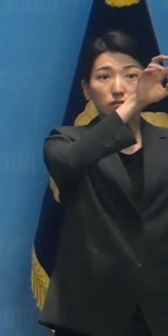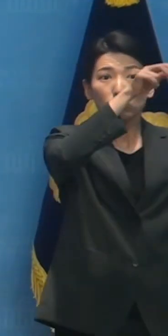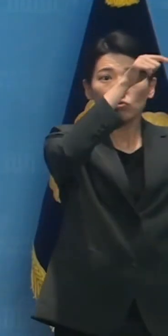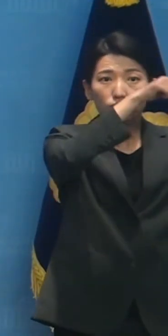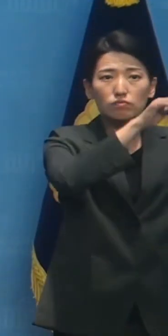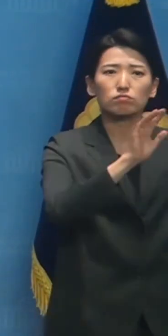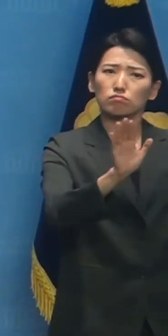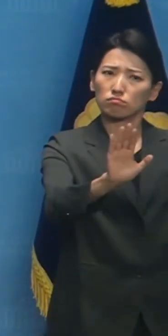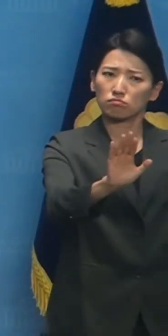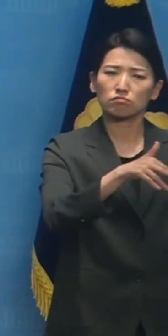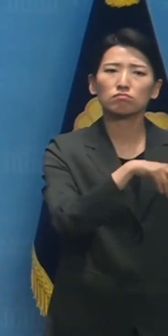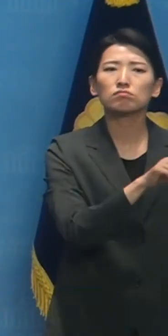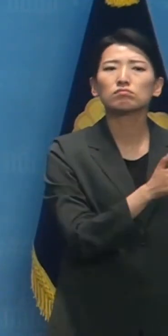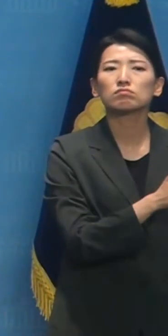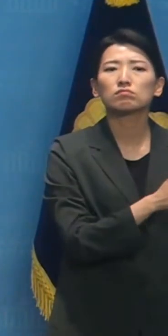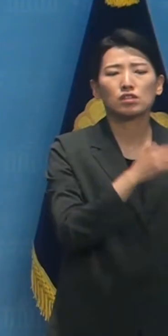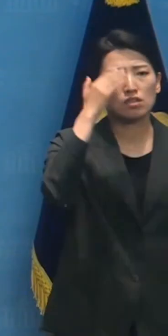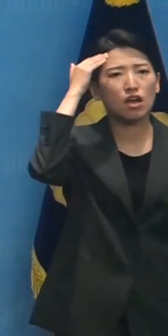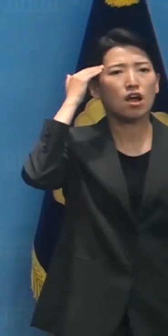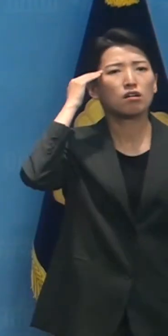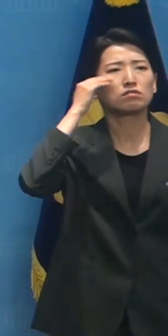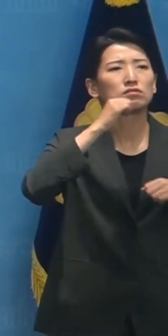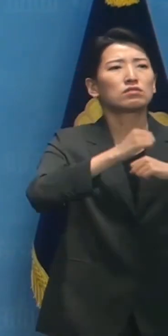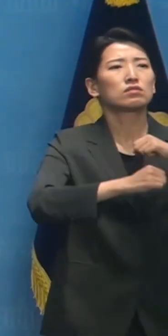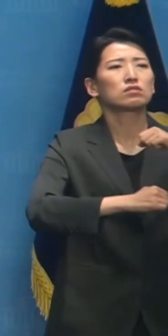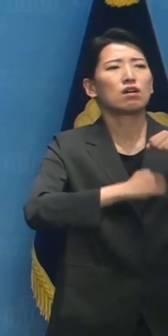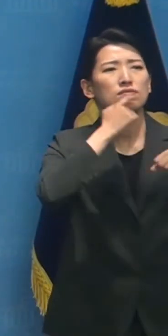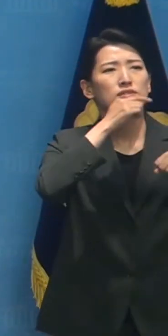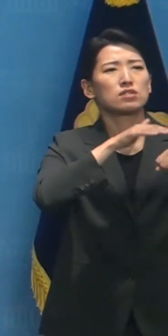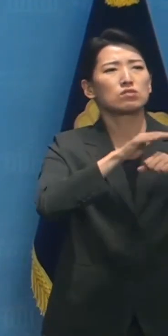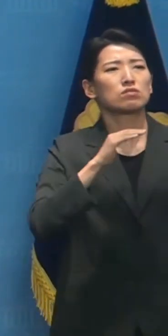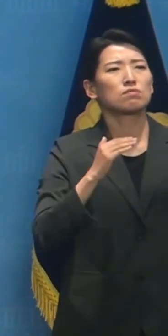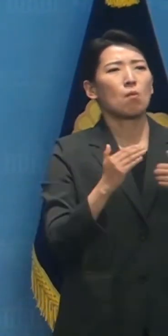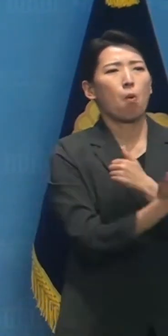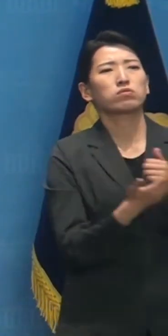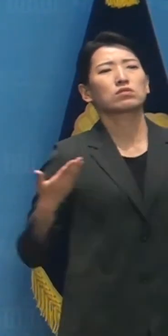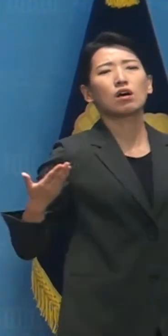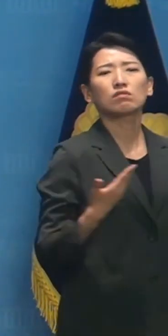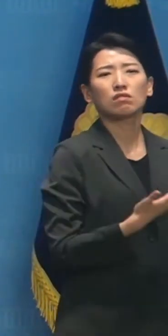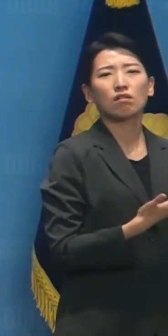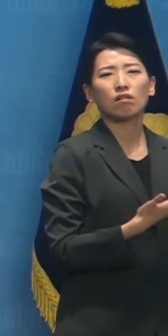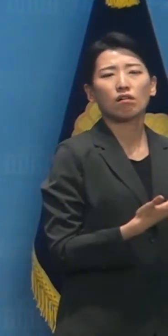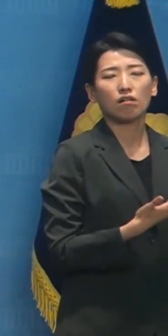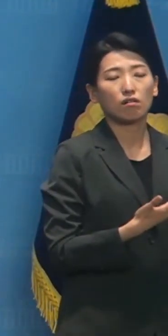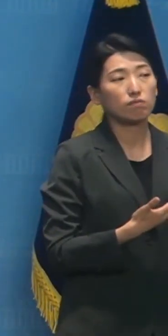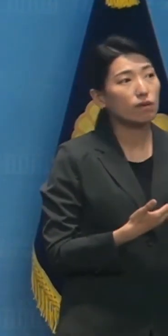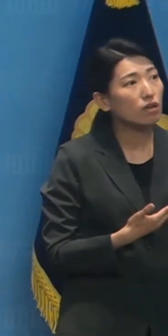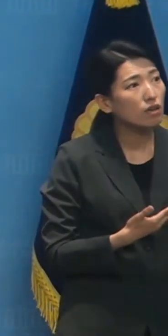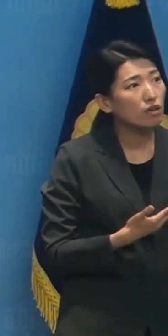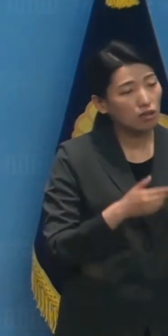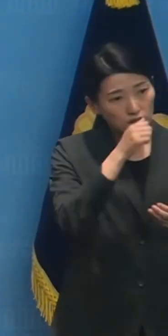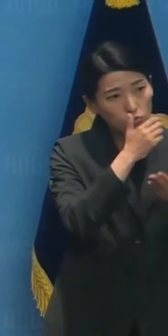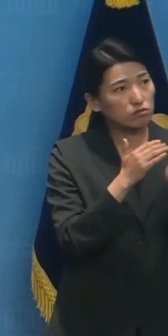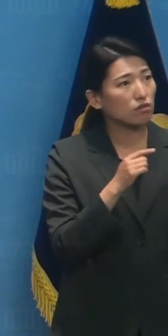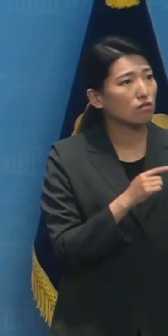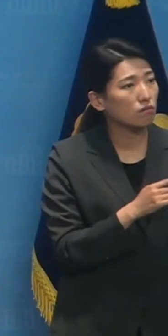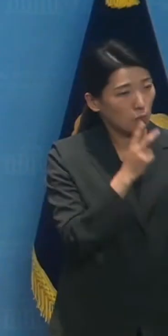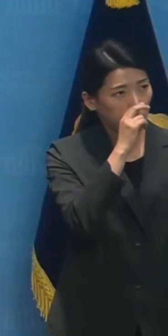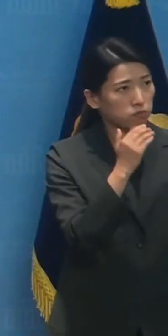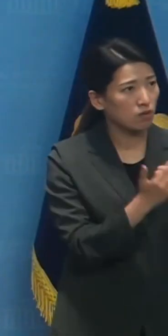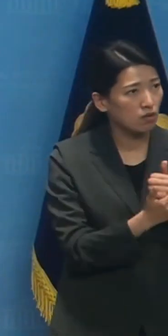대한민국 자유민주주의 수호자라며 범죄 혐의자를 적극 옹호했습니다. 2025년